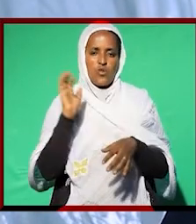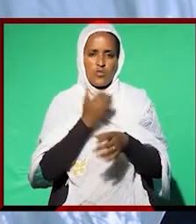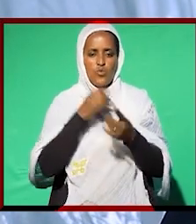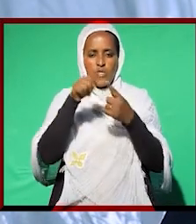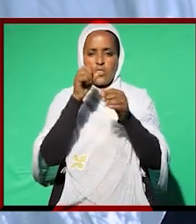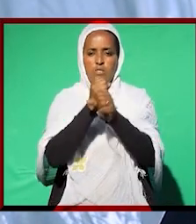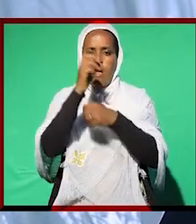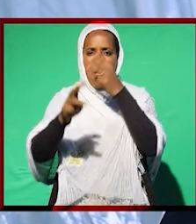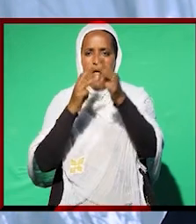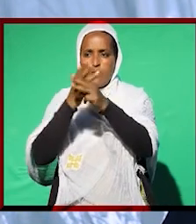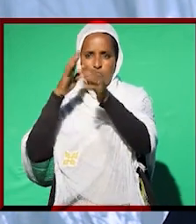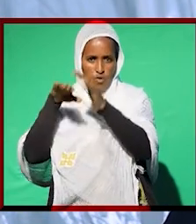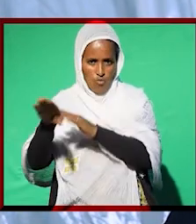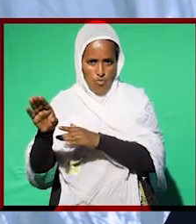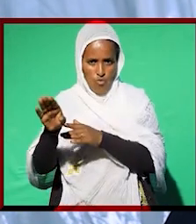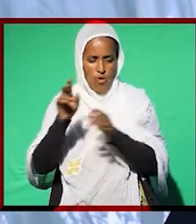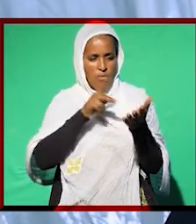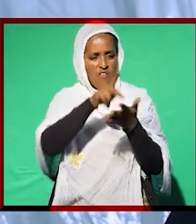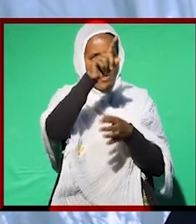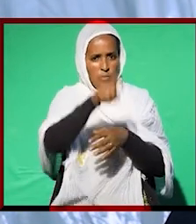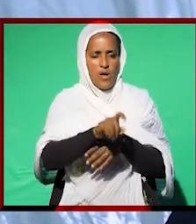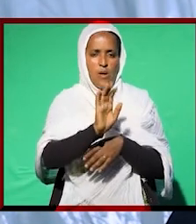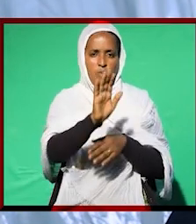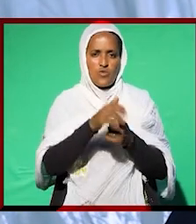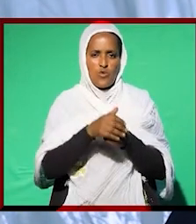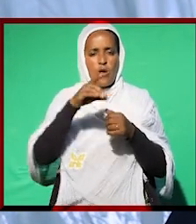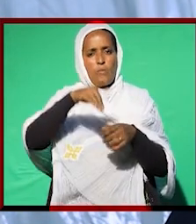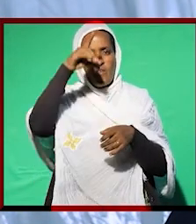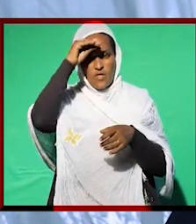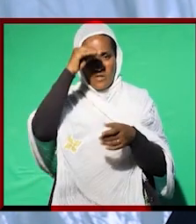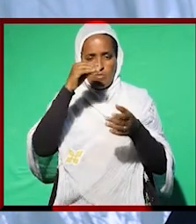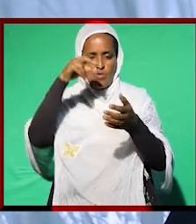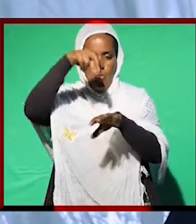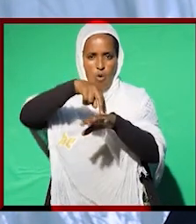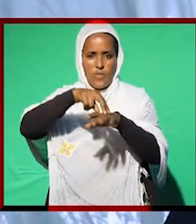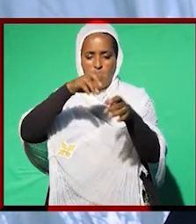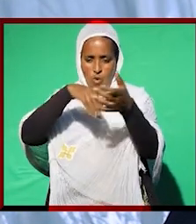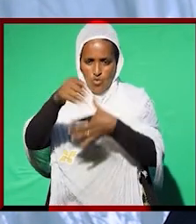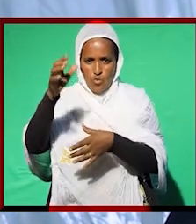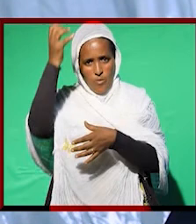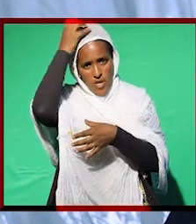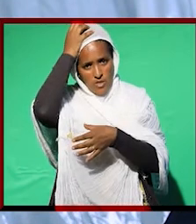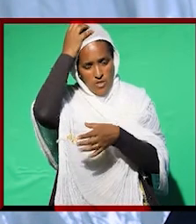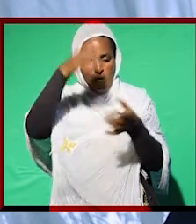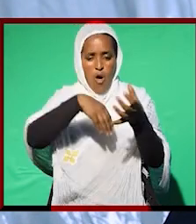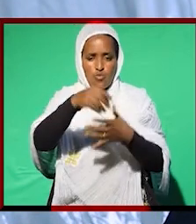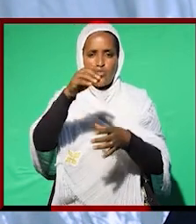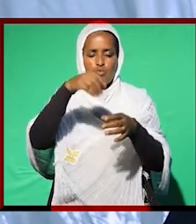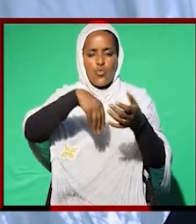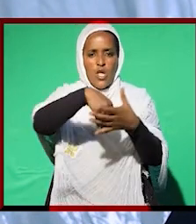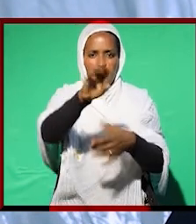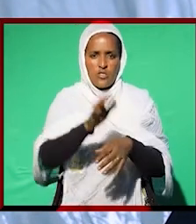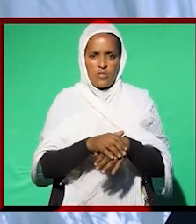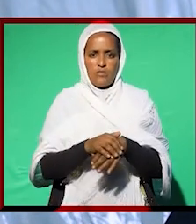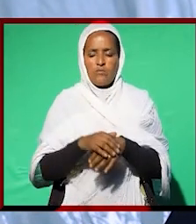ወንድሞቻችን ልጆቻችን ወደ ስራው ዓለም ሲገቡ መክፈል የሚገባቸው በከፍተኛ ትምህርት ተቋማት ላስወጡት